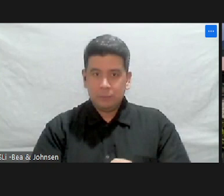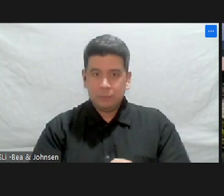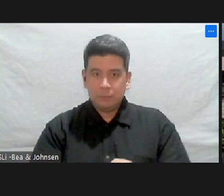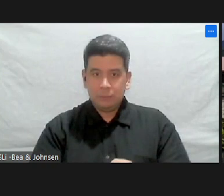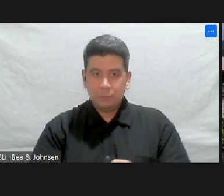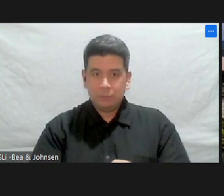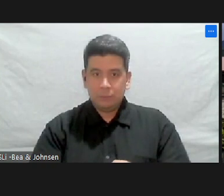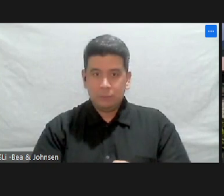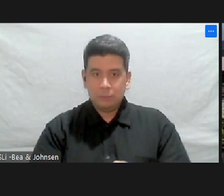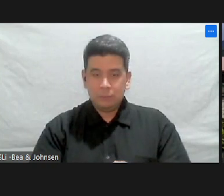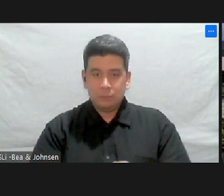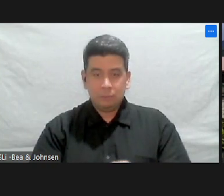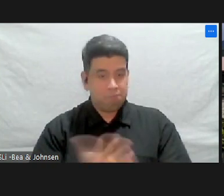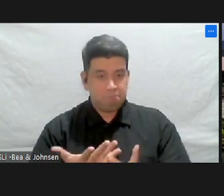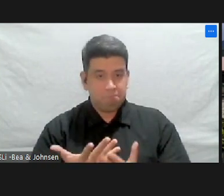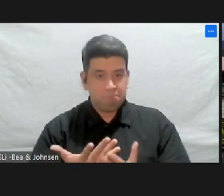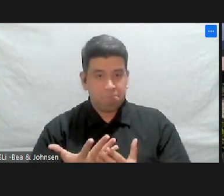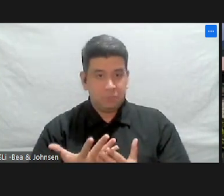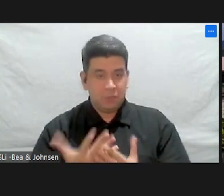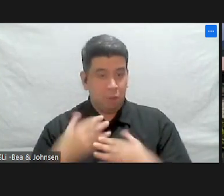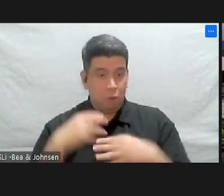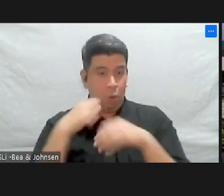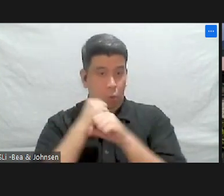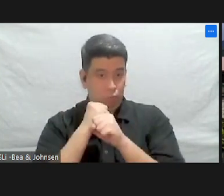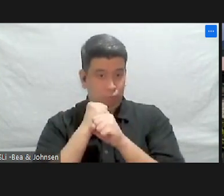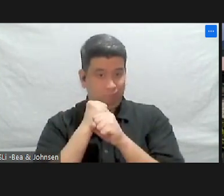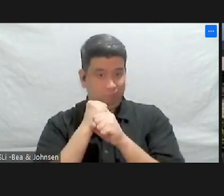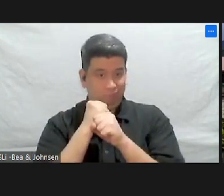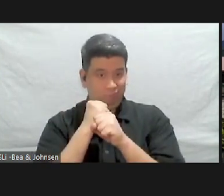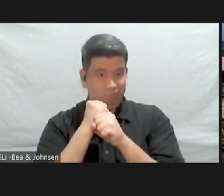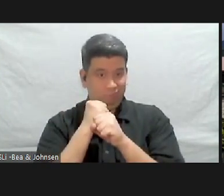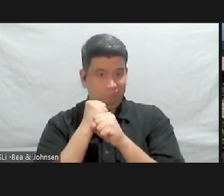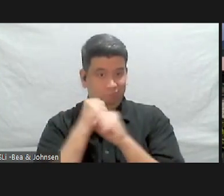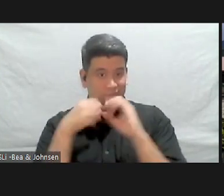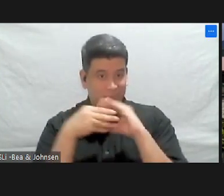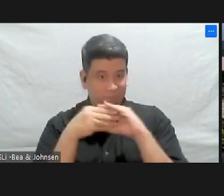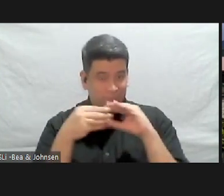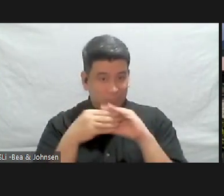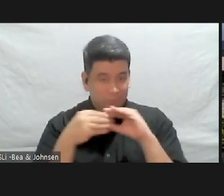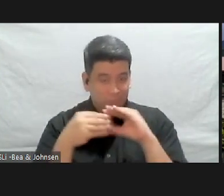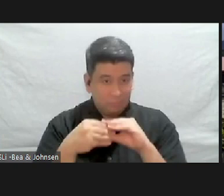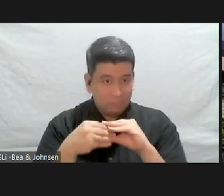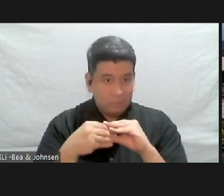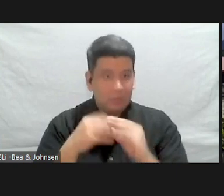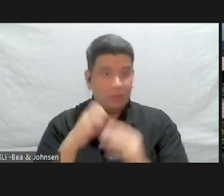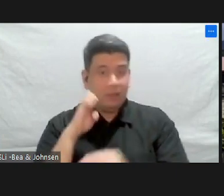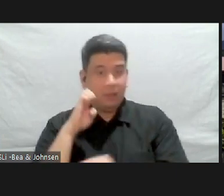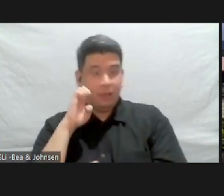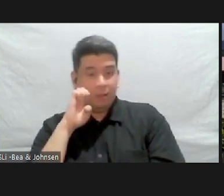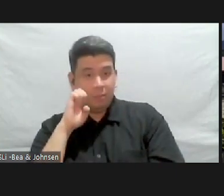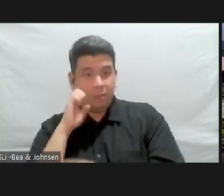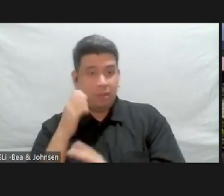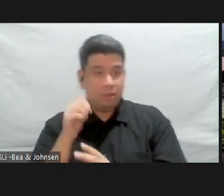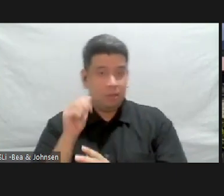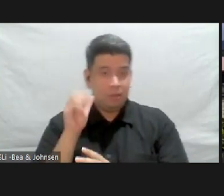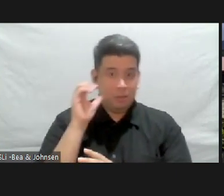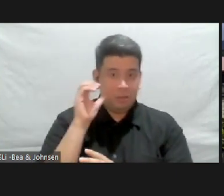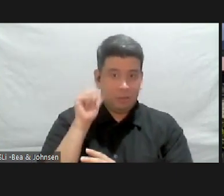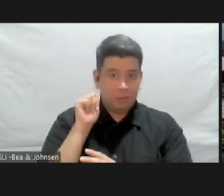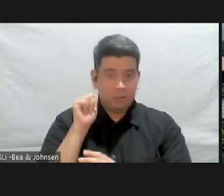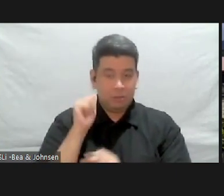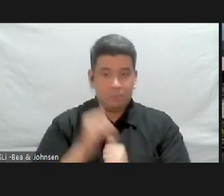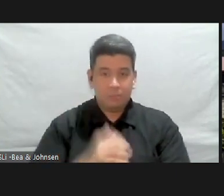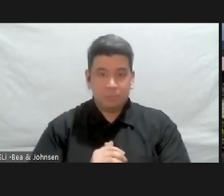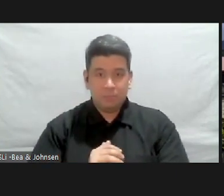Any last words po, Ma'am Ched at Kaipang? Mga huling pananalita po bago natin puntahan